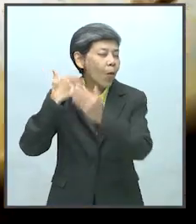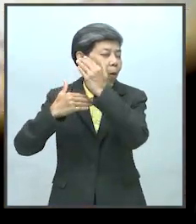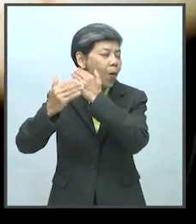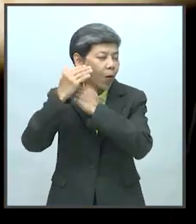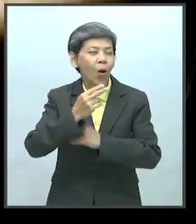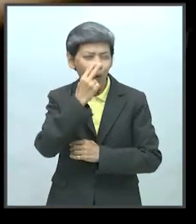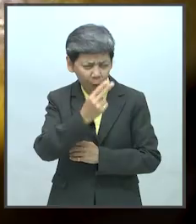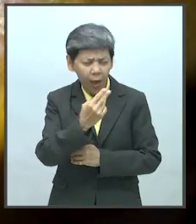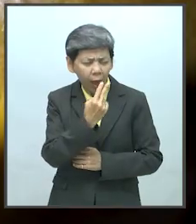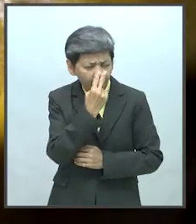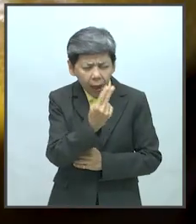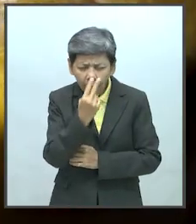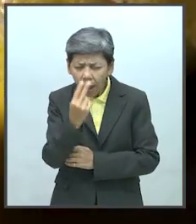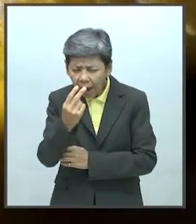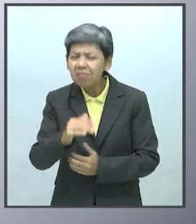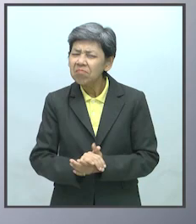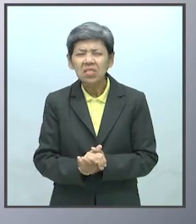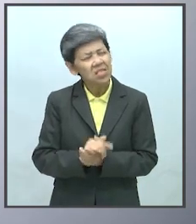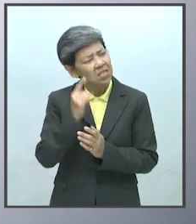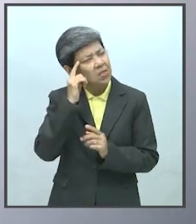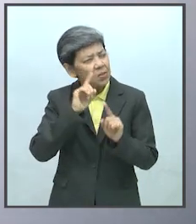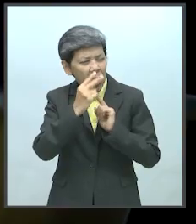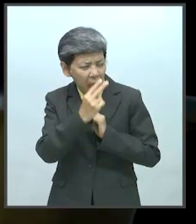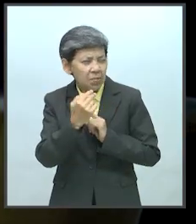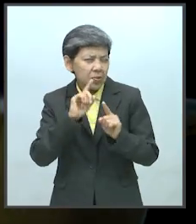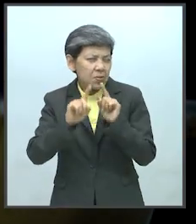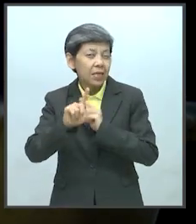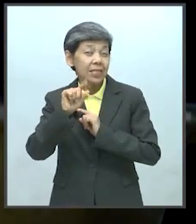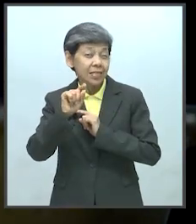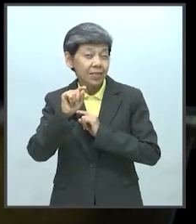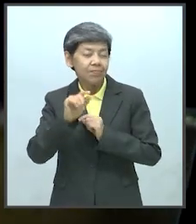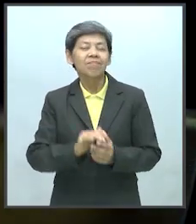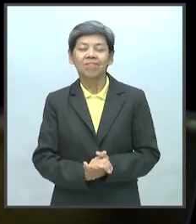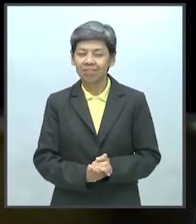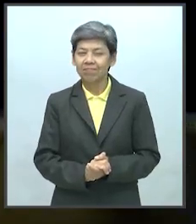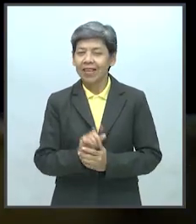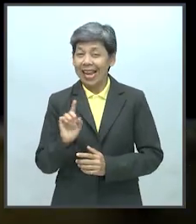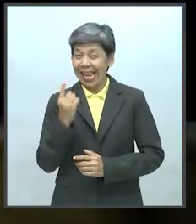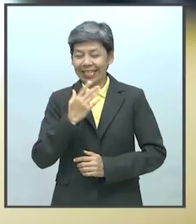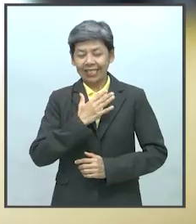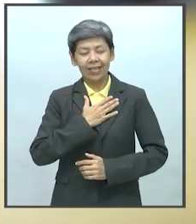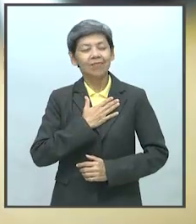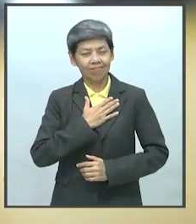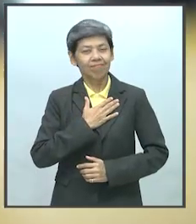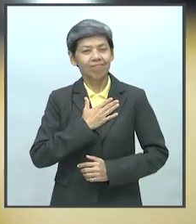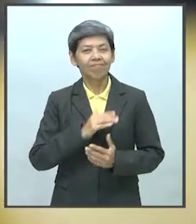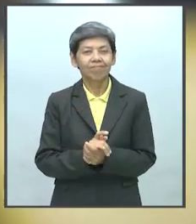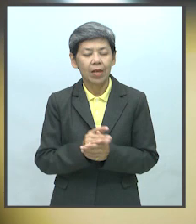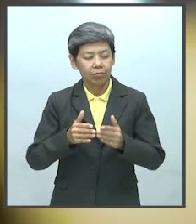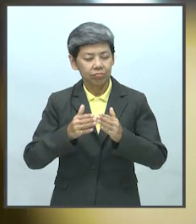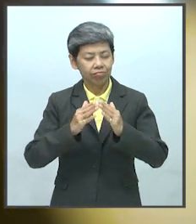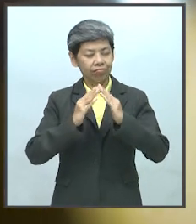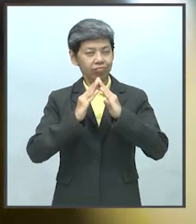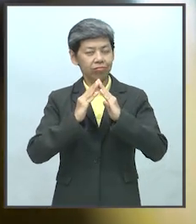ยเนี่ยเมื่อก่อนเนี่ยจริงๆรู้จักกันถ้าให้นับชนิดเลยอาจจะไม่ถึง20ชนิดด้วยซ้ำตอนแรกเนี่ยด้วยใจวัตถุประสงค์หลักของท